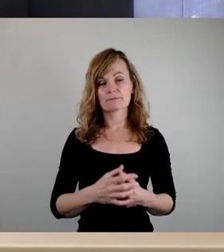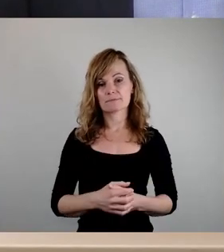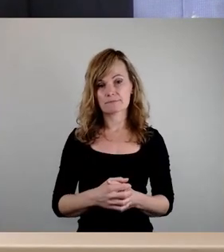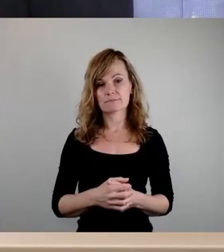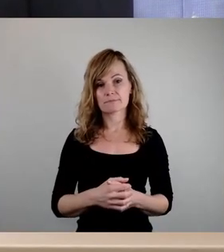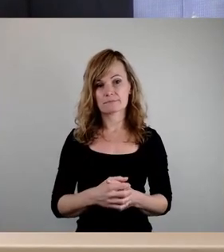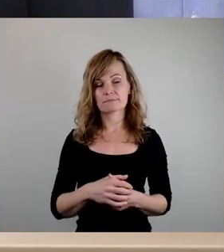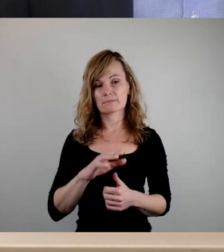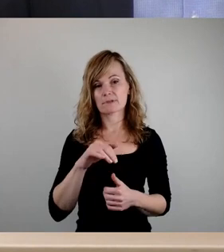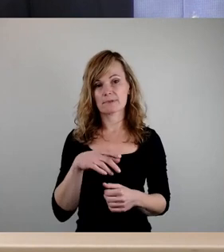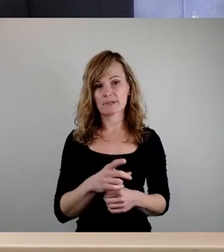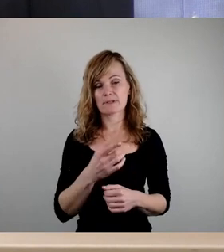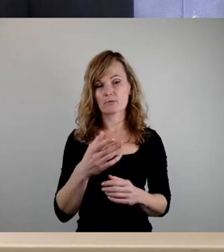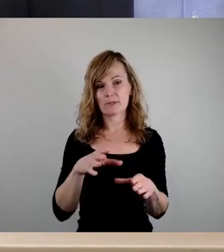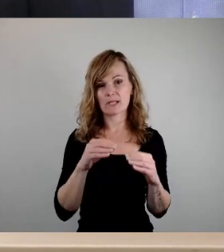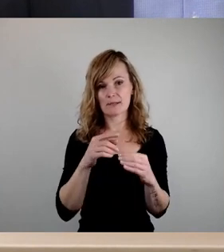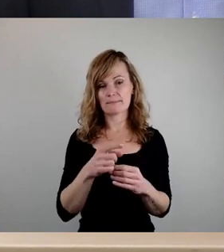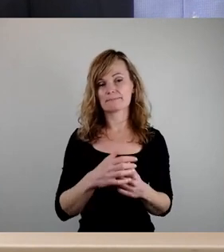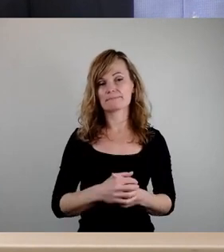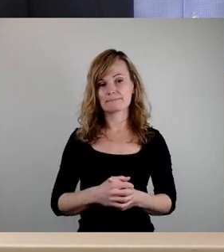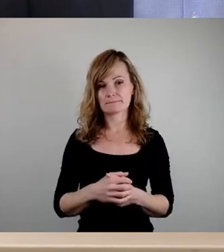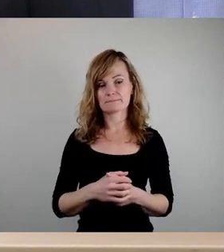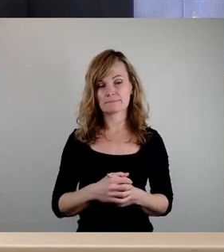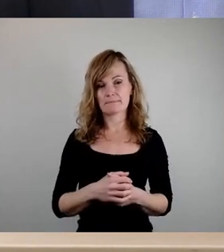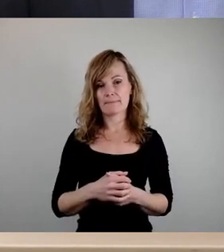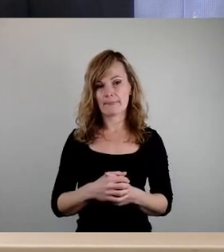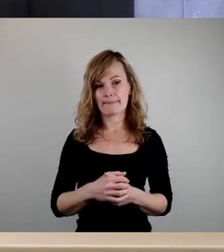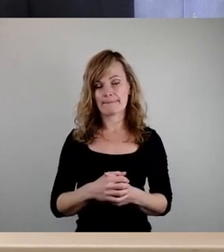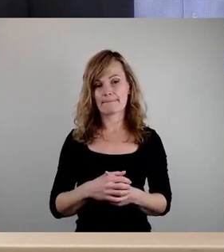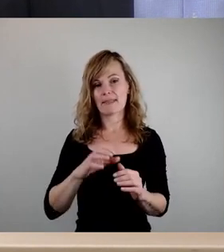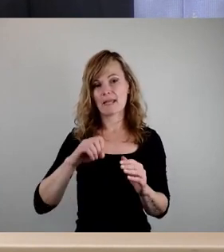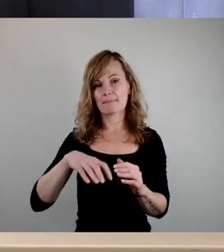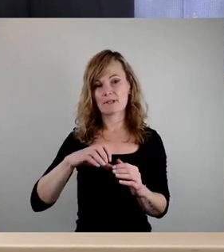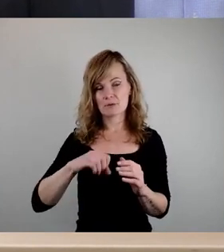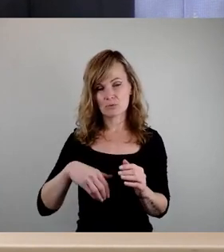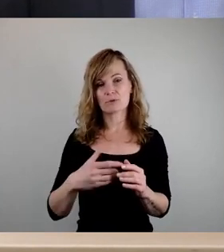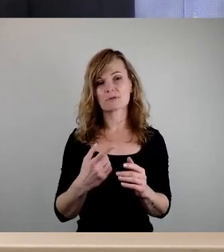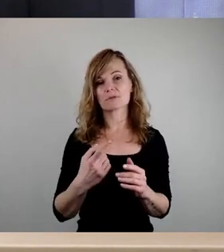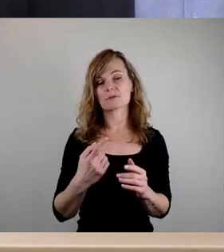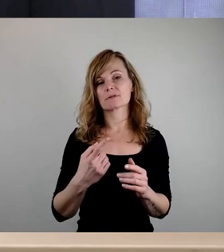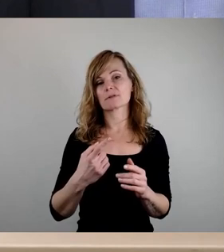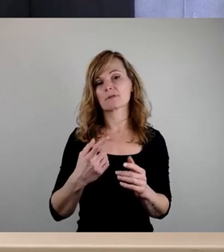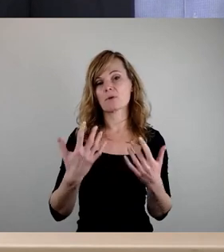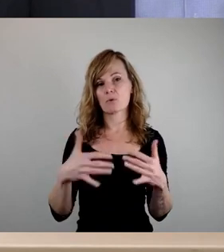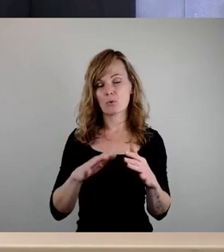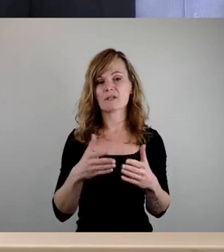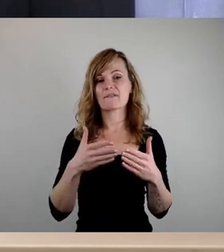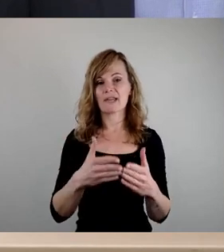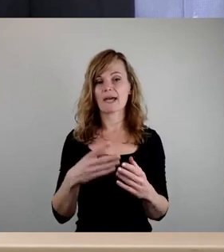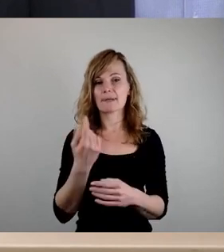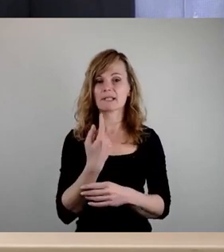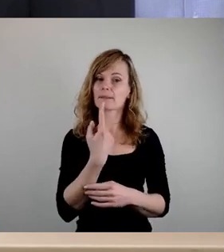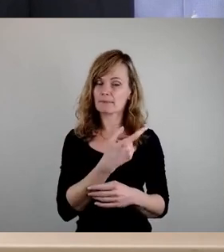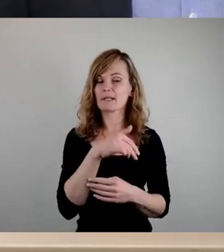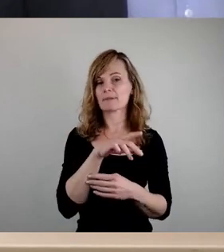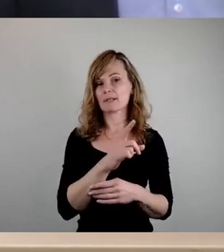SPD würde übernehmen die Anregung emissionsloser Fährbetrieb zu prüfen. Das wollten wir also so mit